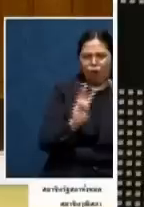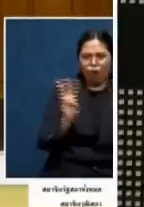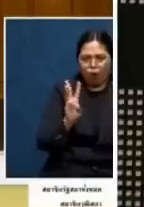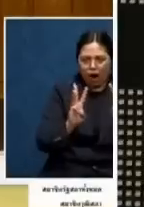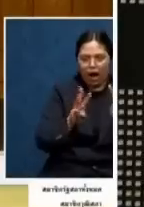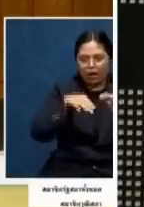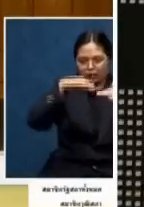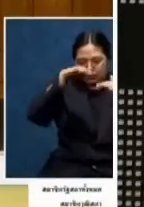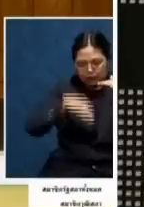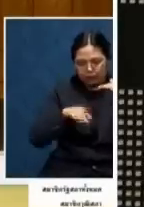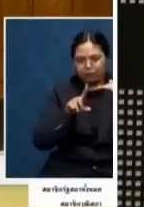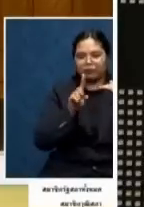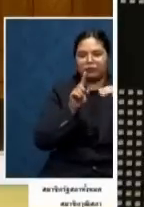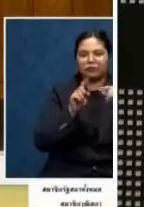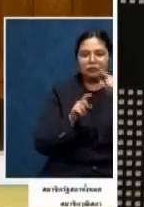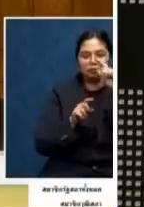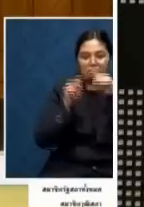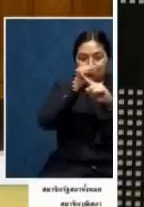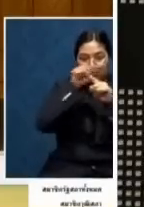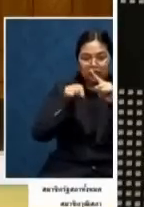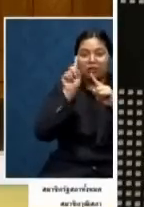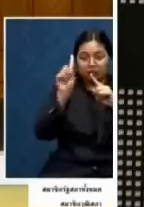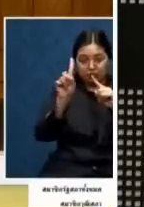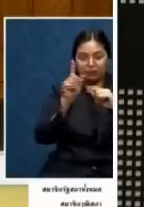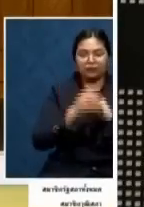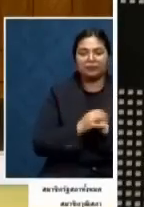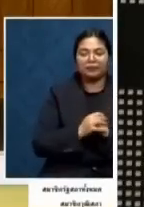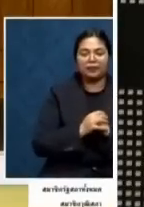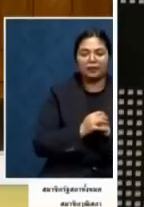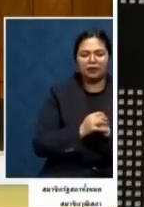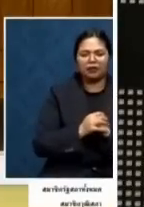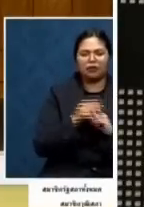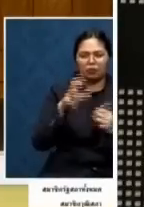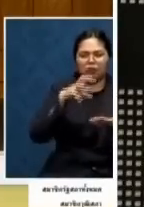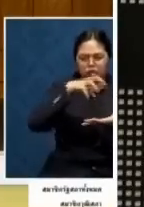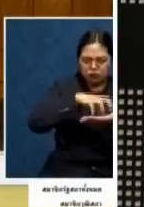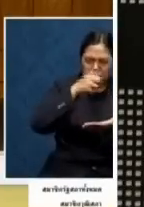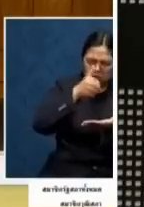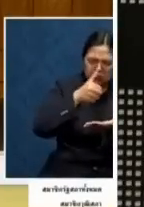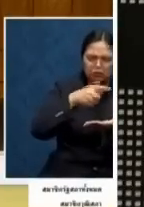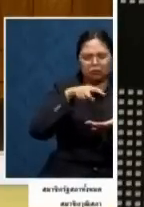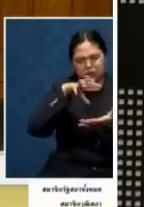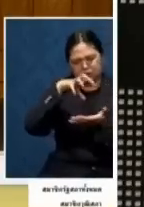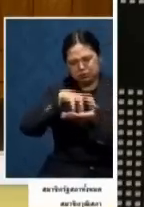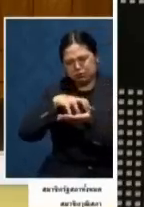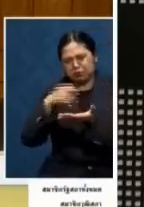กาศโอ้คุณจตุพรนี่ก็มาแรงเลยนะแล้วคุณจตุพรก็ไปอ้างอิงคุณหมายสิริกัญญาบอกว่า